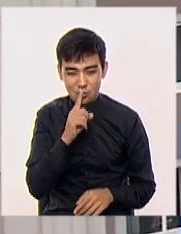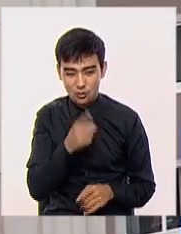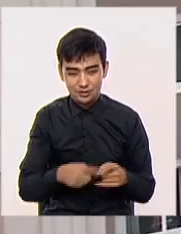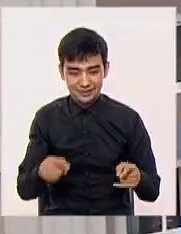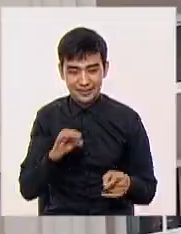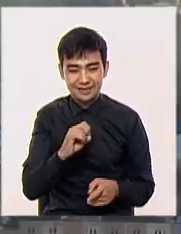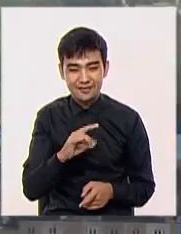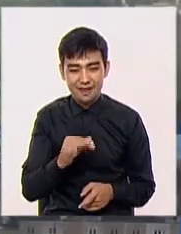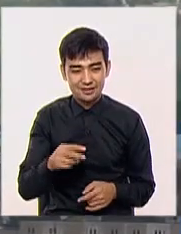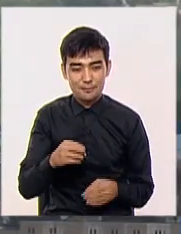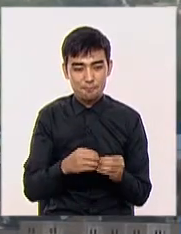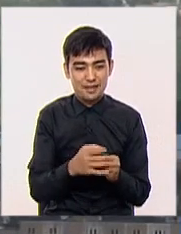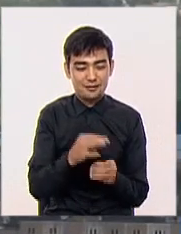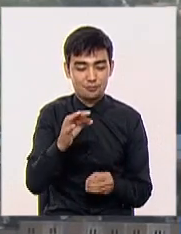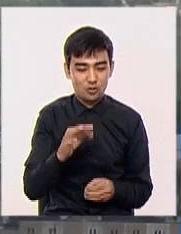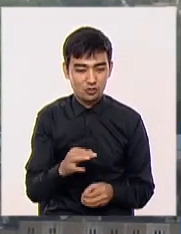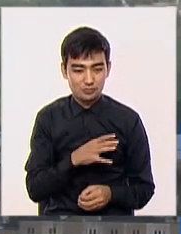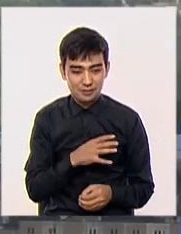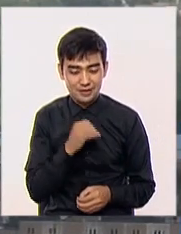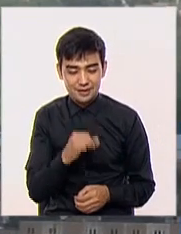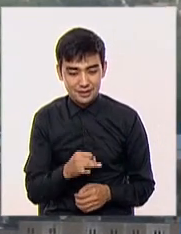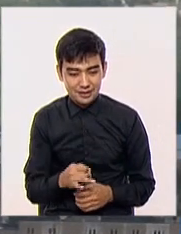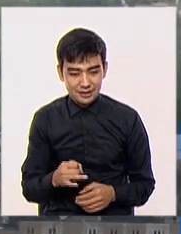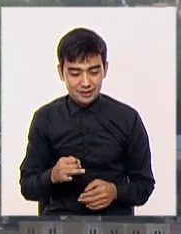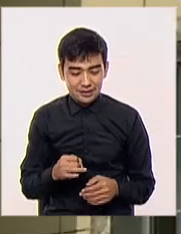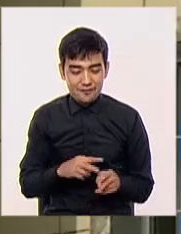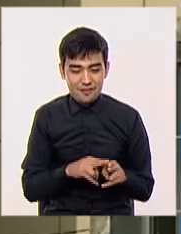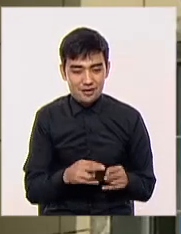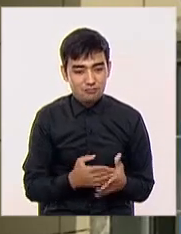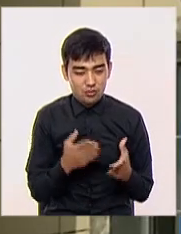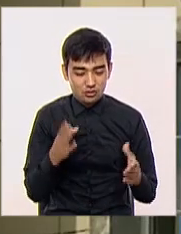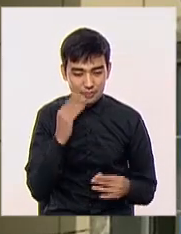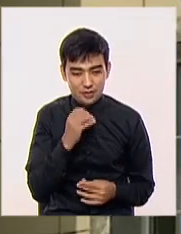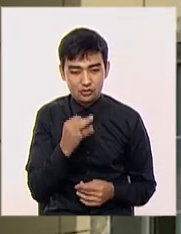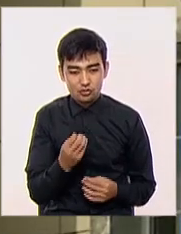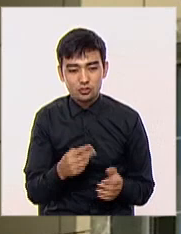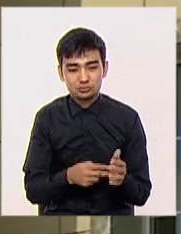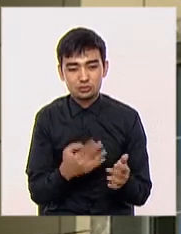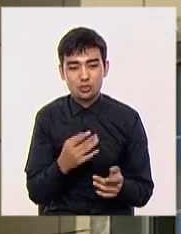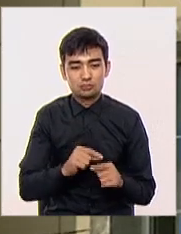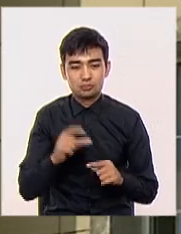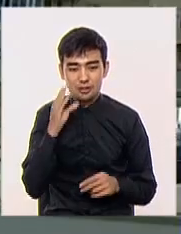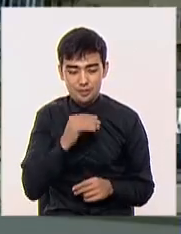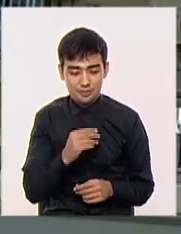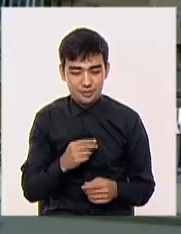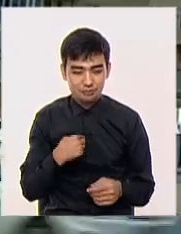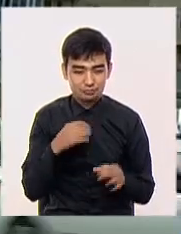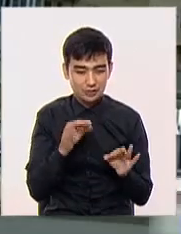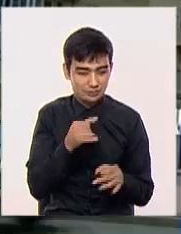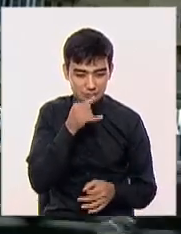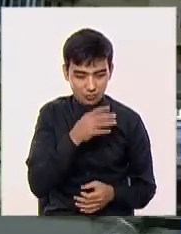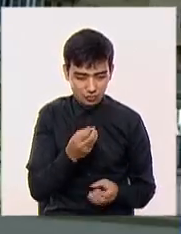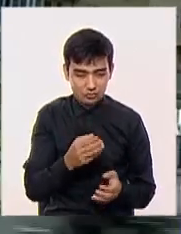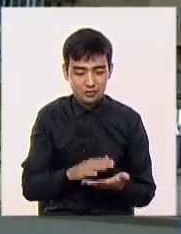инфляция 15%-ды құрауы да пәтер жалға алу ақысына тікелей ықпал етеді. Алдағы уақытта бағаның қаншаға дейін көтерілетінін болжау қиын деген сарапшы